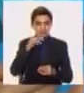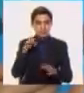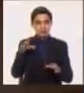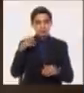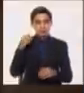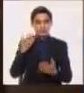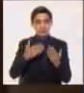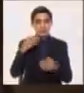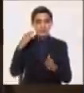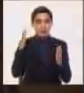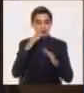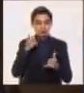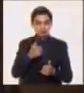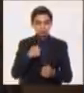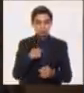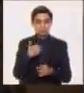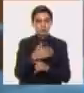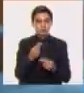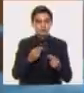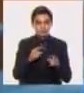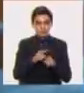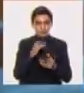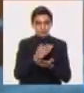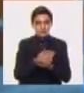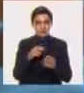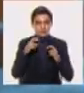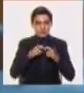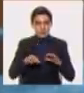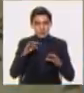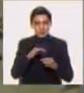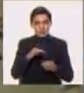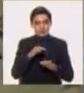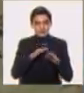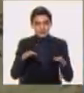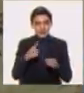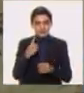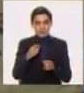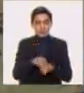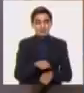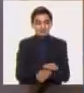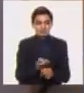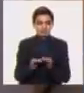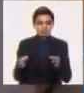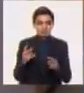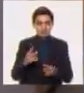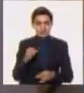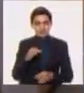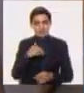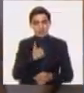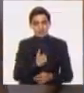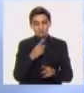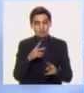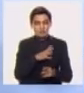қолайлы болса. Ал мекеме қызметін тексерген тазалық мамандары балалардың 1 метр қашықтықты сақтауға жеттейді. Ата-аналарға жөтеліп суық тиген